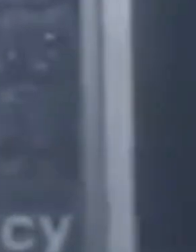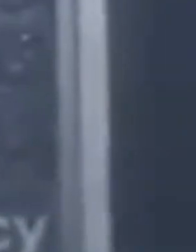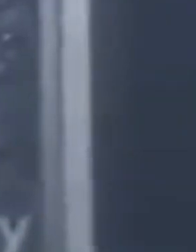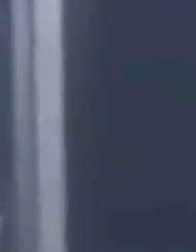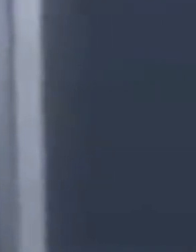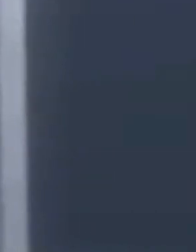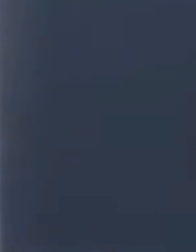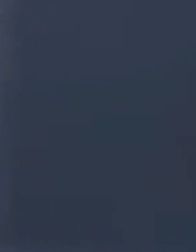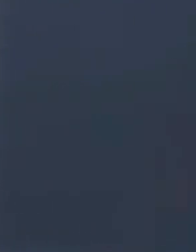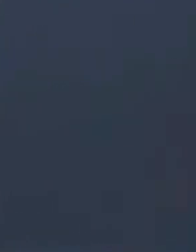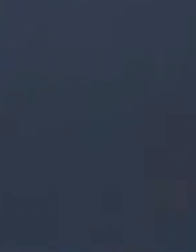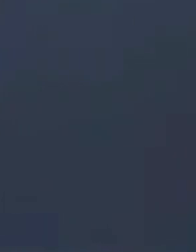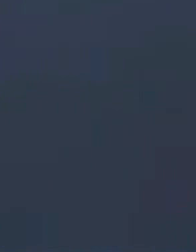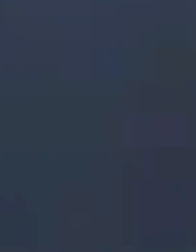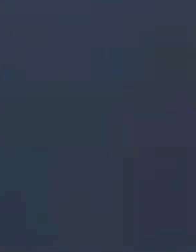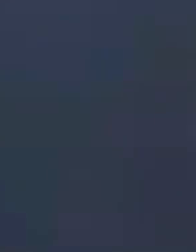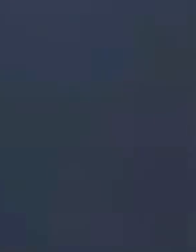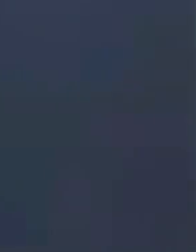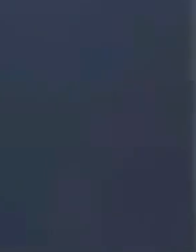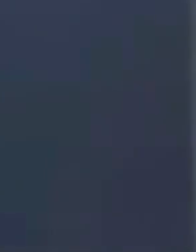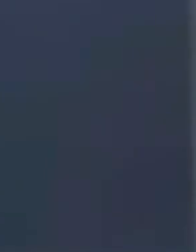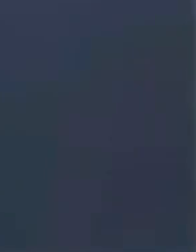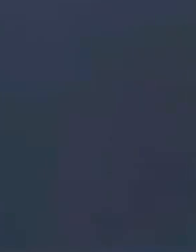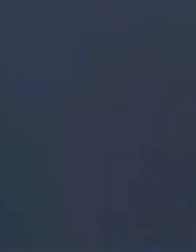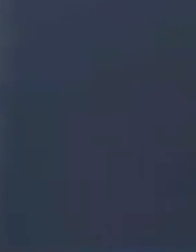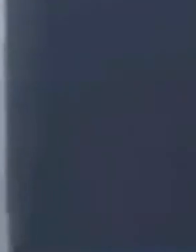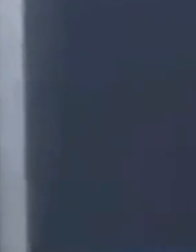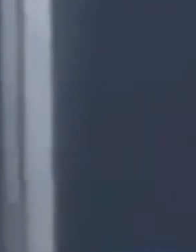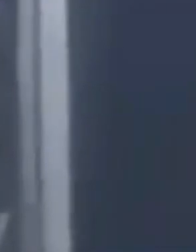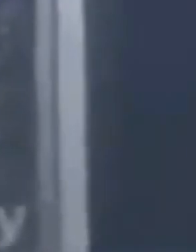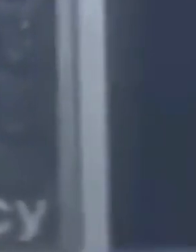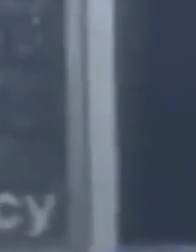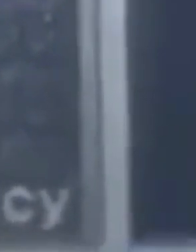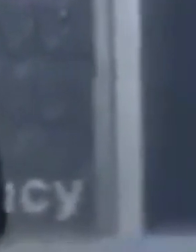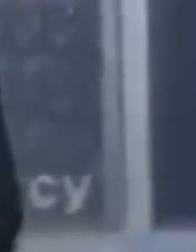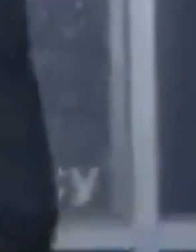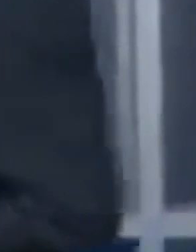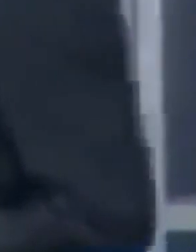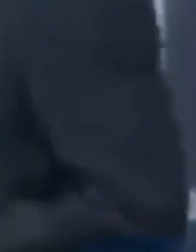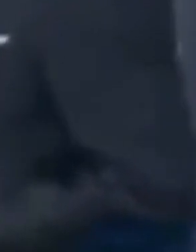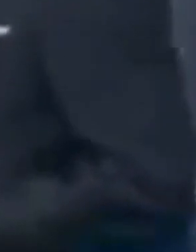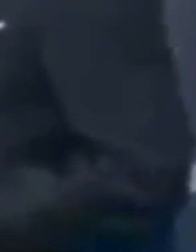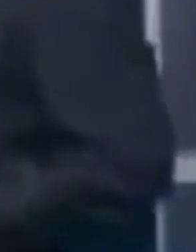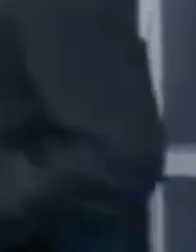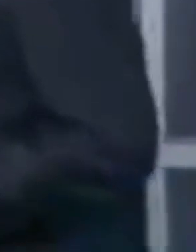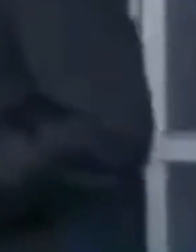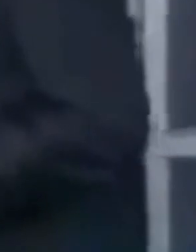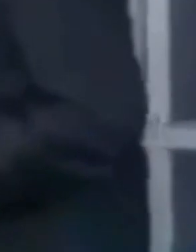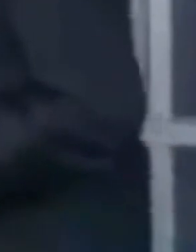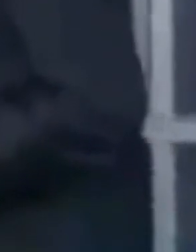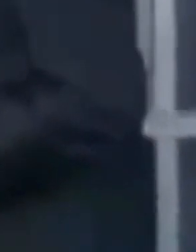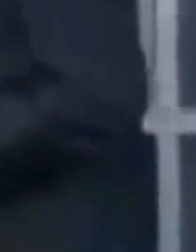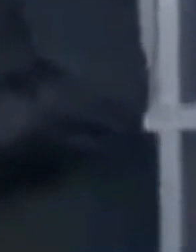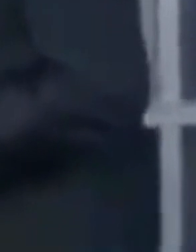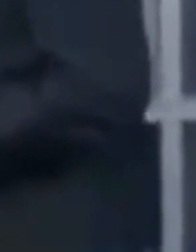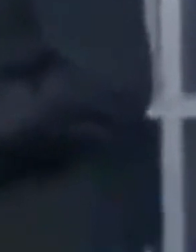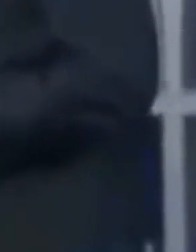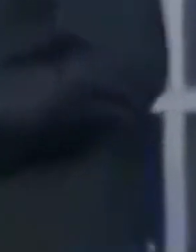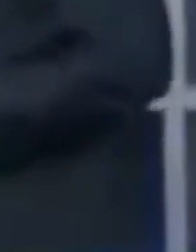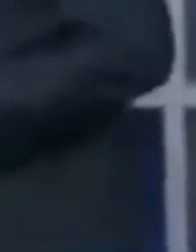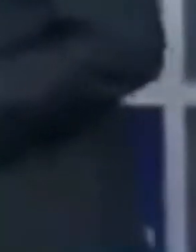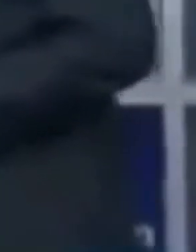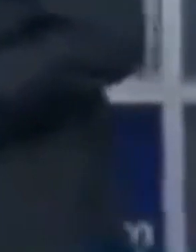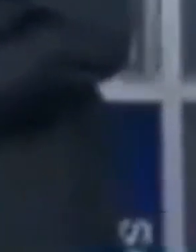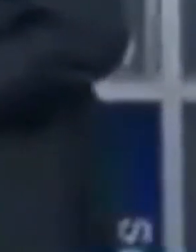저희가 예. CG로 준비한 게 있습니다. 예예. 네. 이석기 의원이 네. 가장 이제 그 문제가 됐던 게 5월 12일 협의합인데요. 네. 그